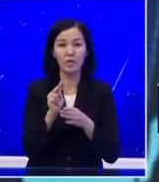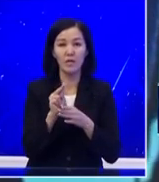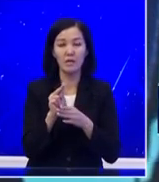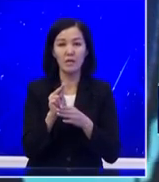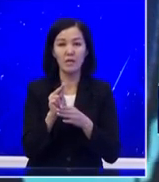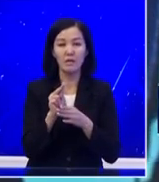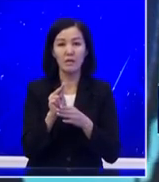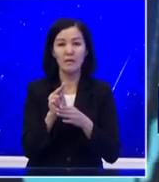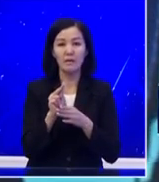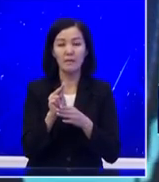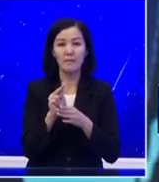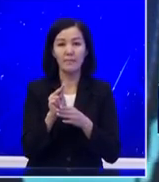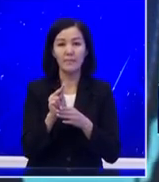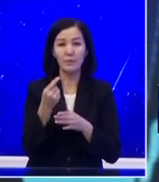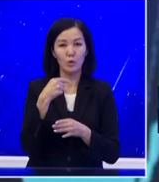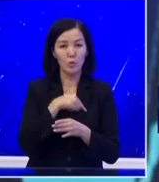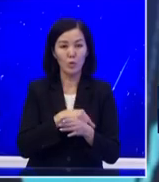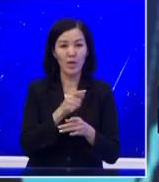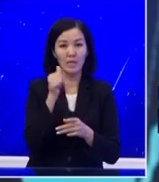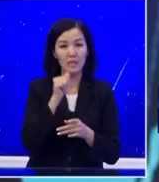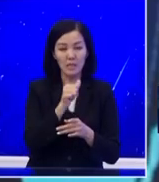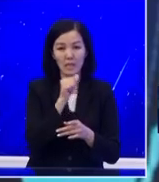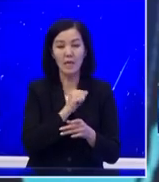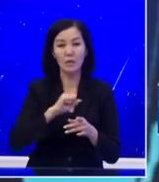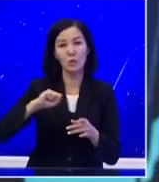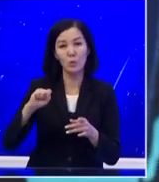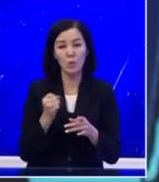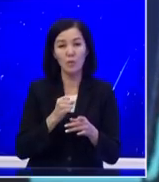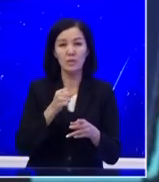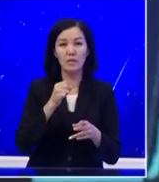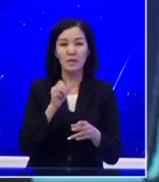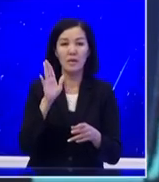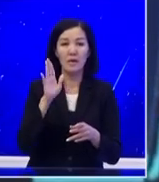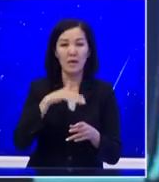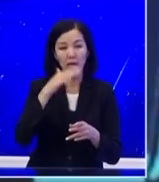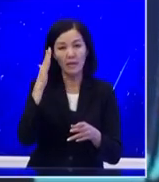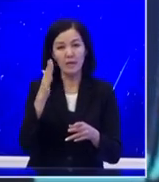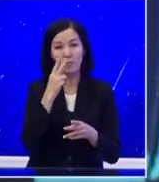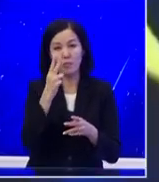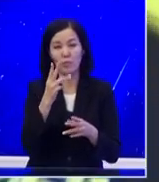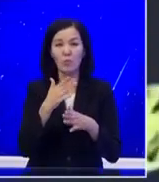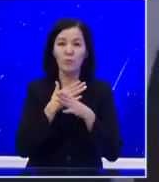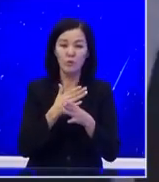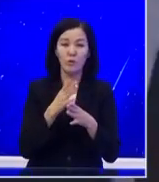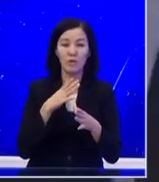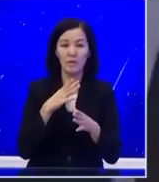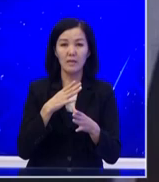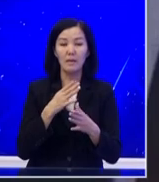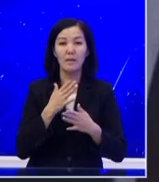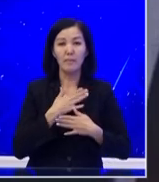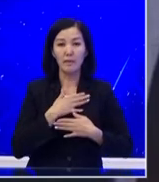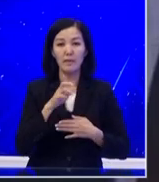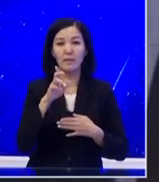басшы болудың, рухани сырлас, дос, әке, жар болудың үздік үлгісін көрсеткен адам. Мен